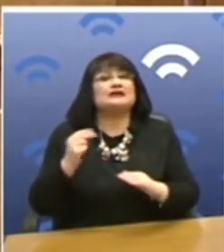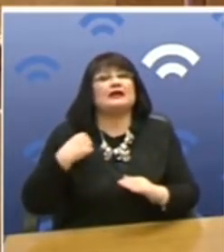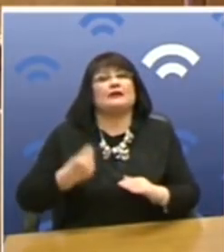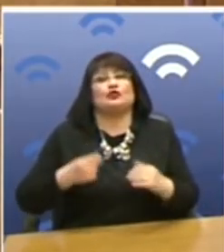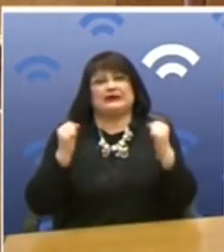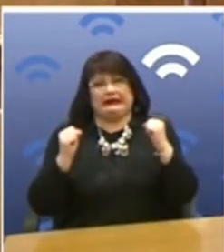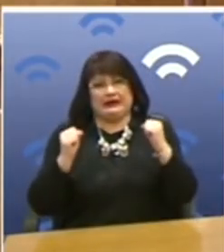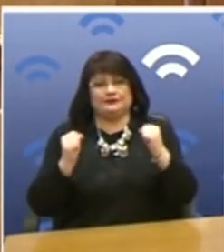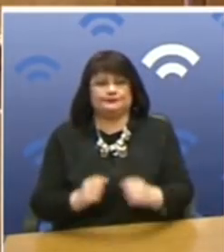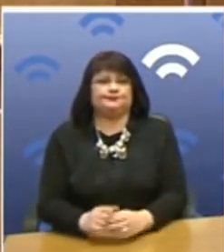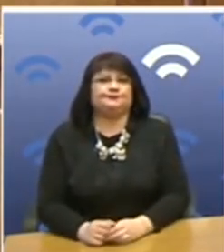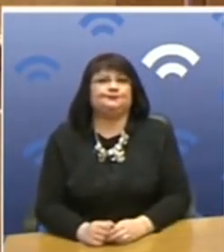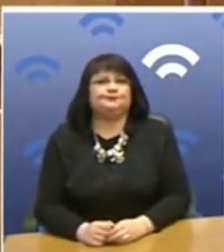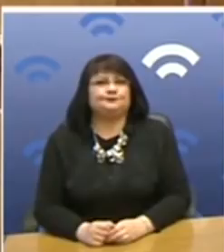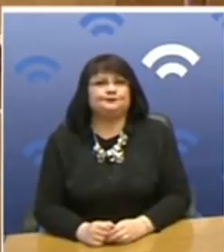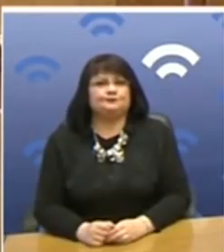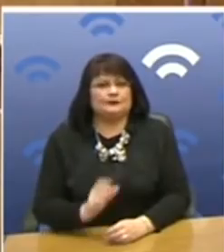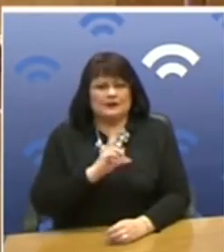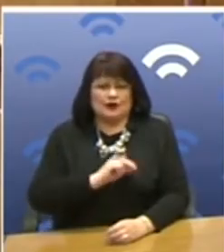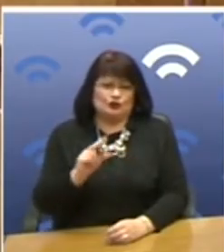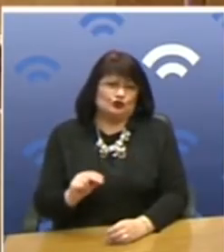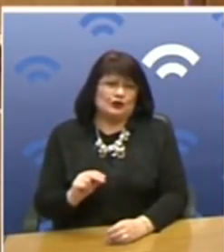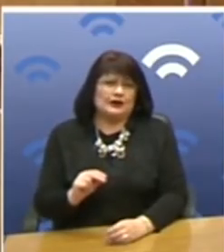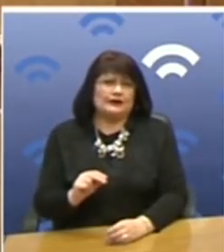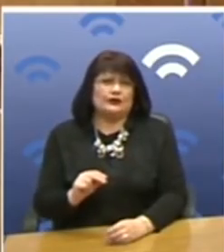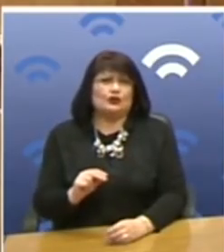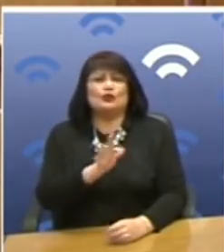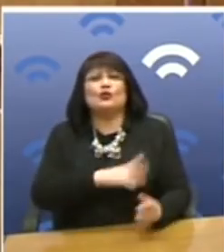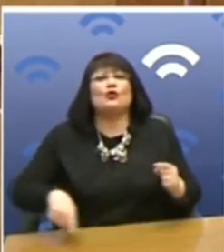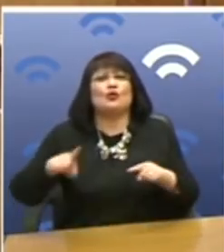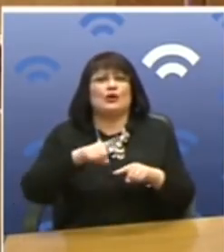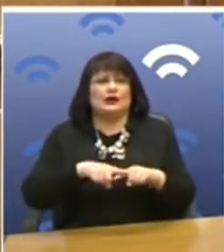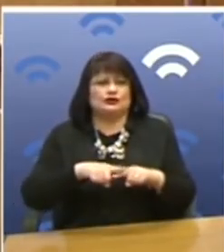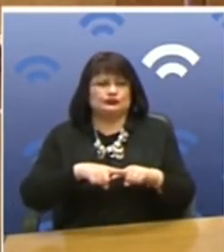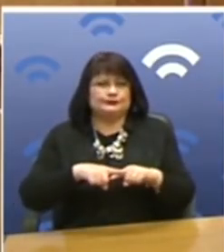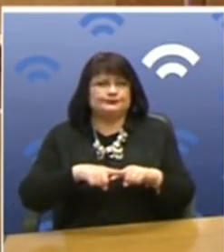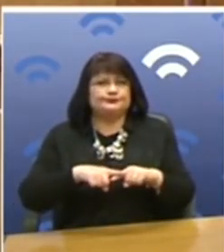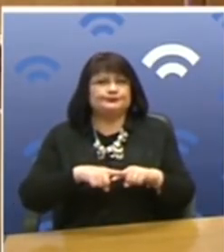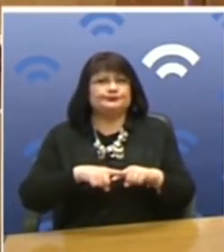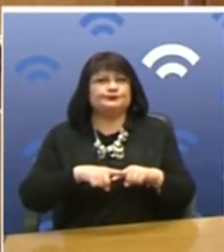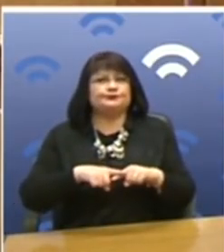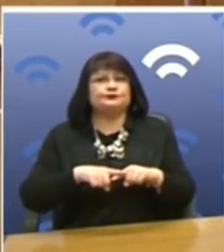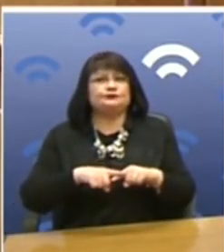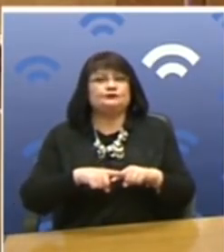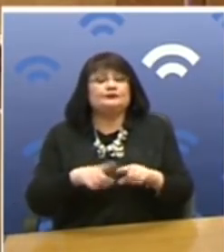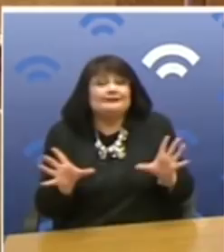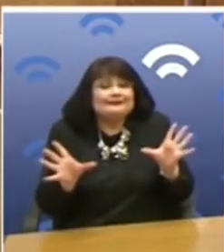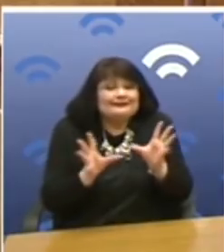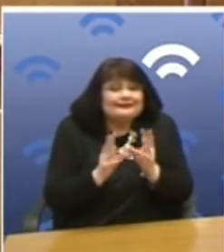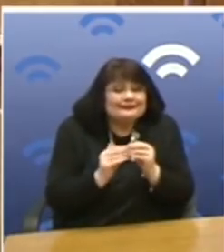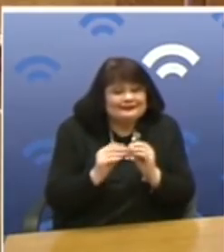υγείας. Το ίδιο βέβαια έκανε και όλος ο ελληνικός λαός. Προσάρμοσε τη ζωή του για